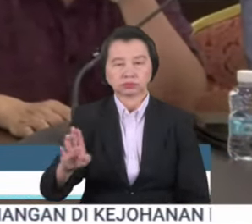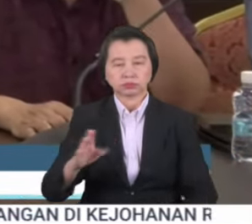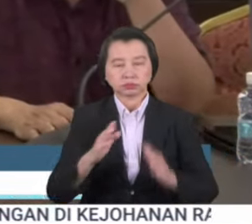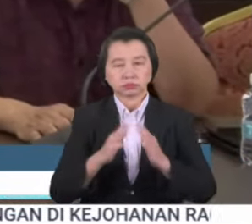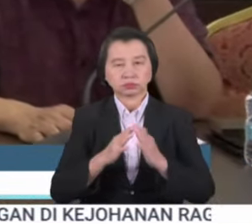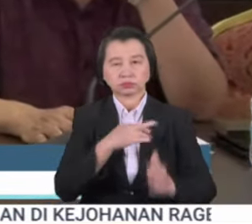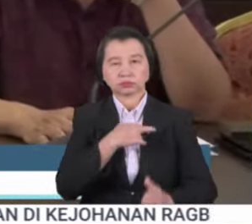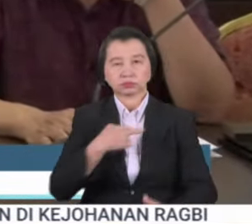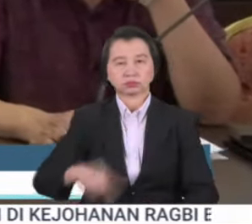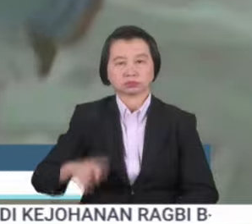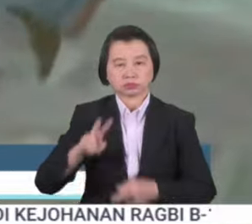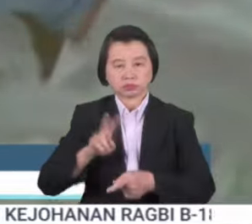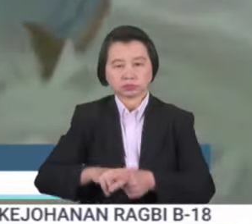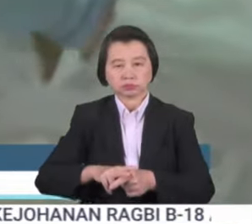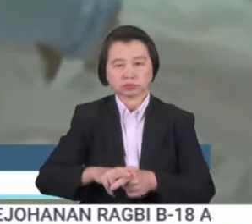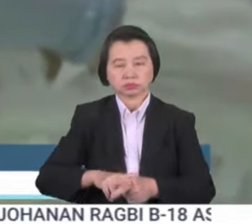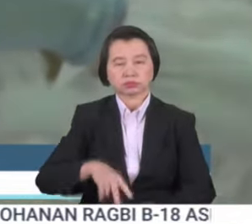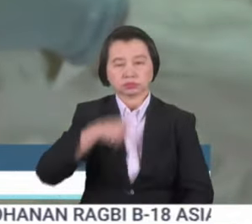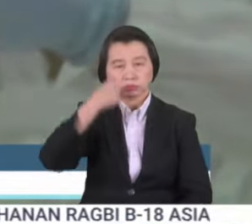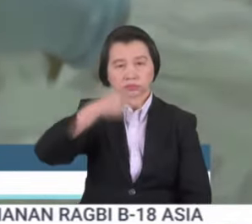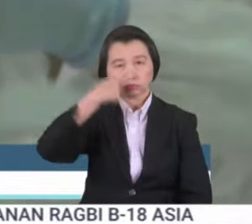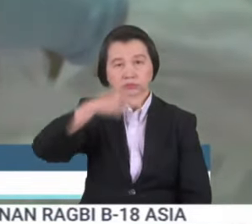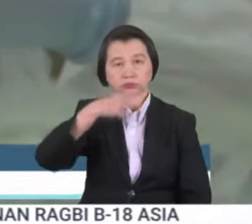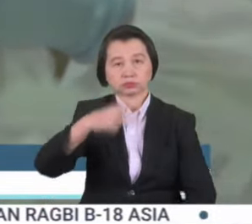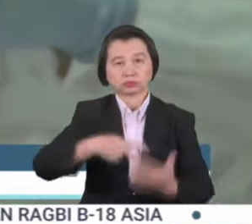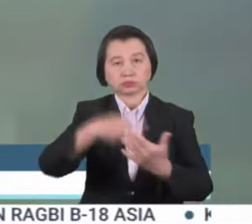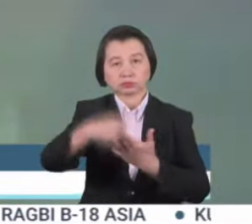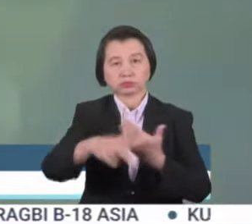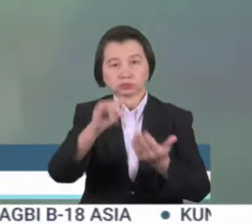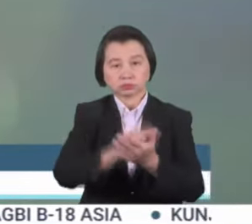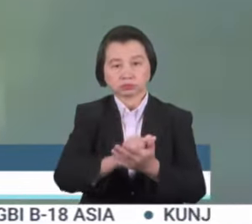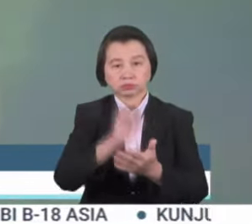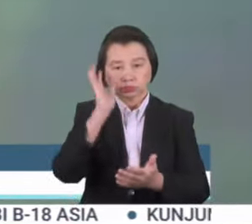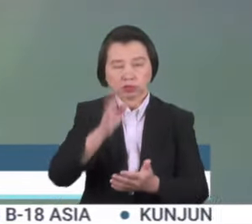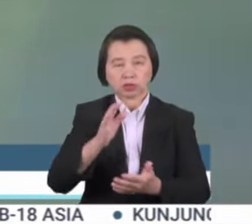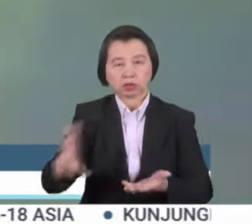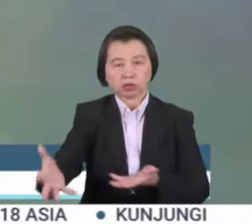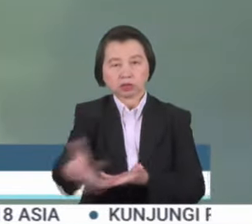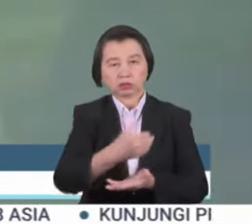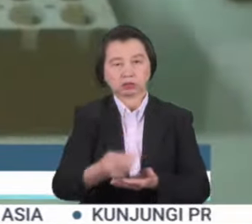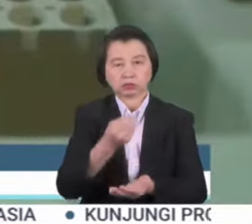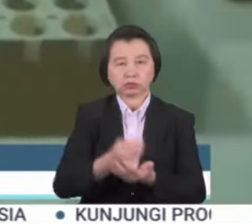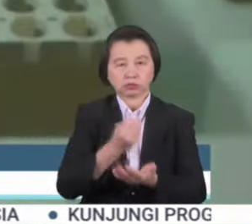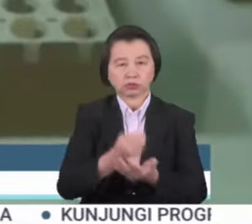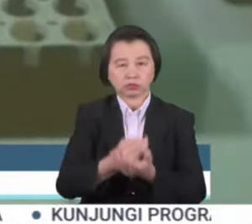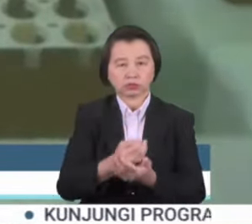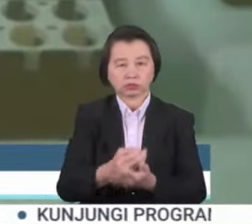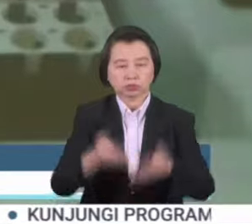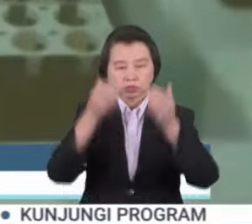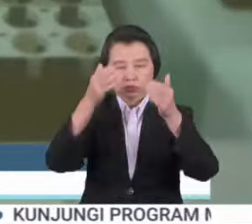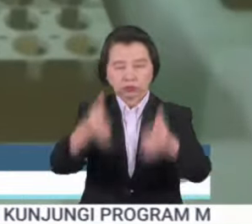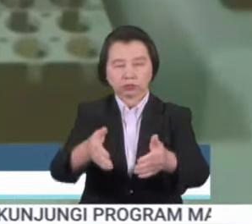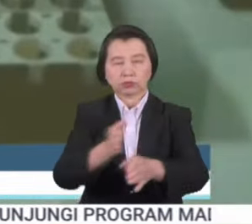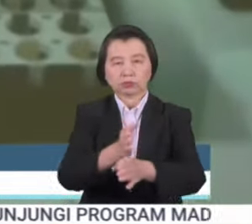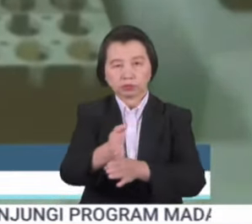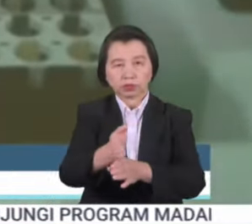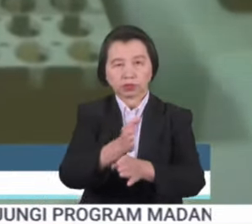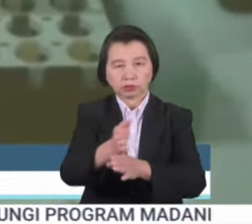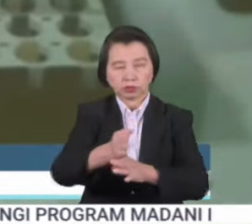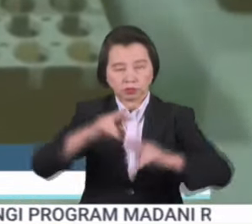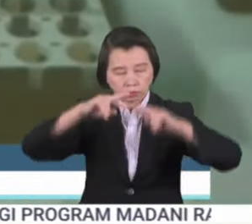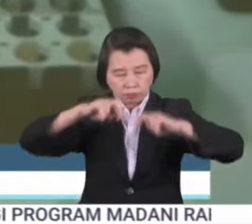Diraja Klang J. Arunesan berkata program tersebut akan mengumpul dana yang tertumpu kepada